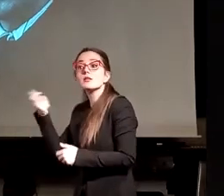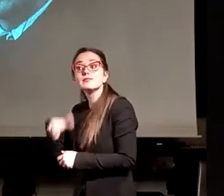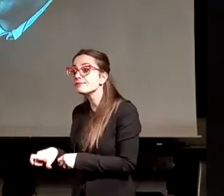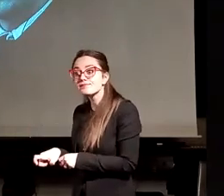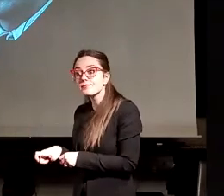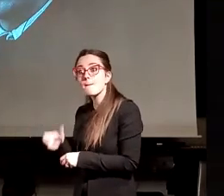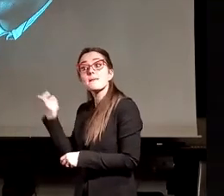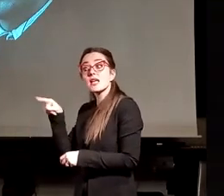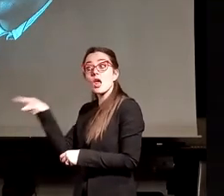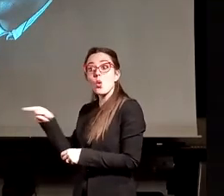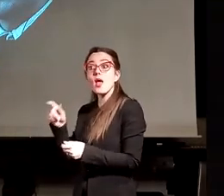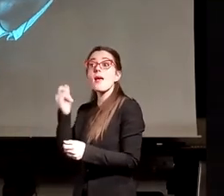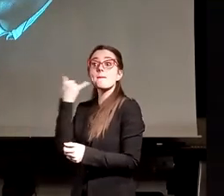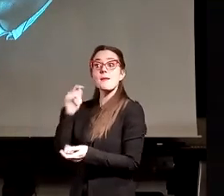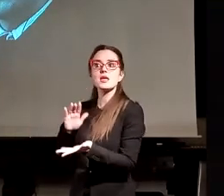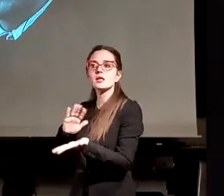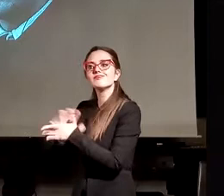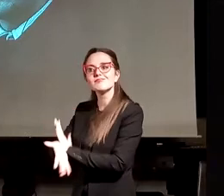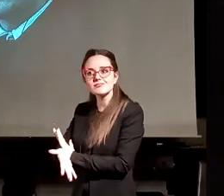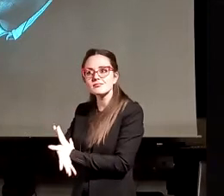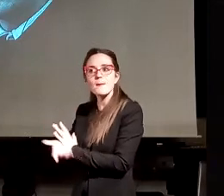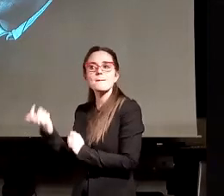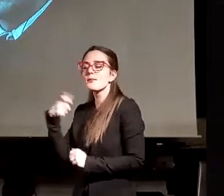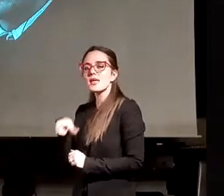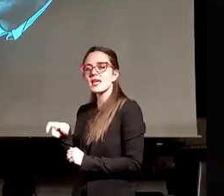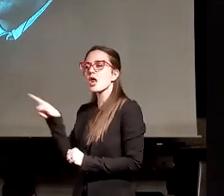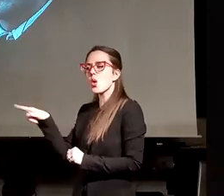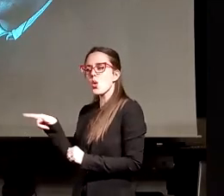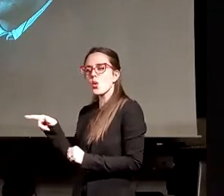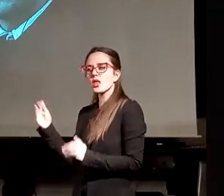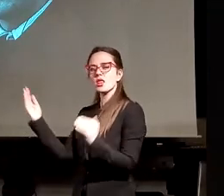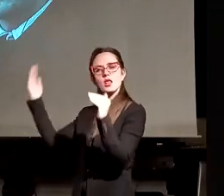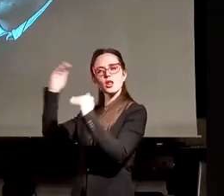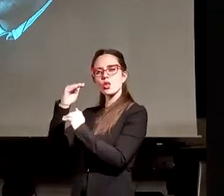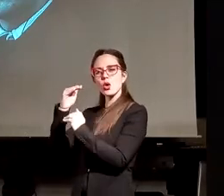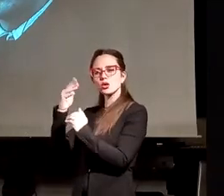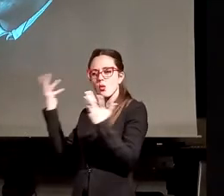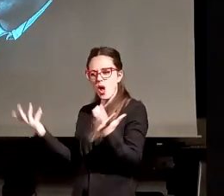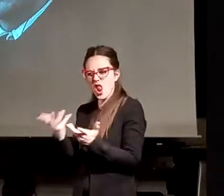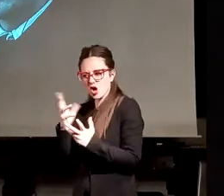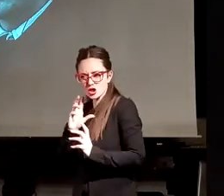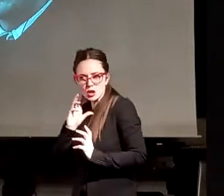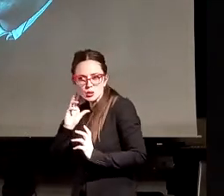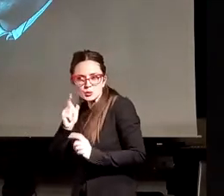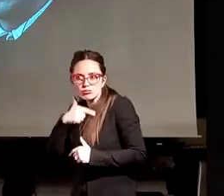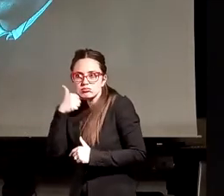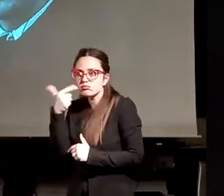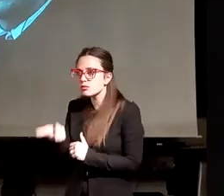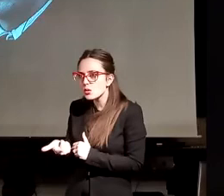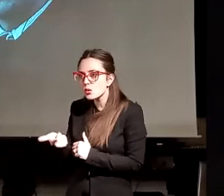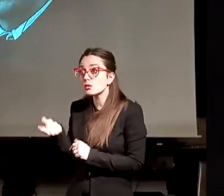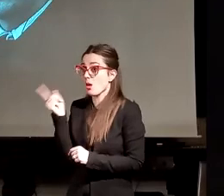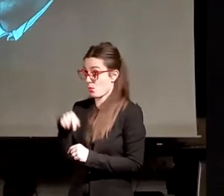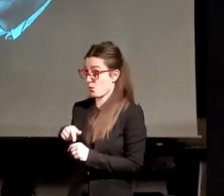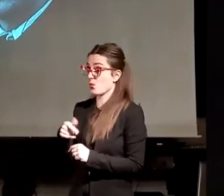la bambina perché fa oppure cose di notte che alludono probabilmente anche addirittura a delitti